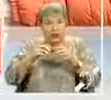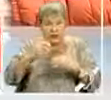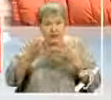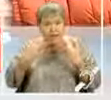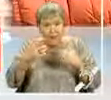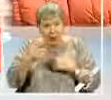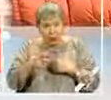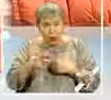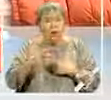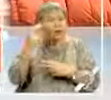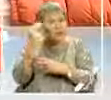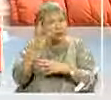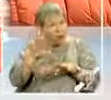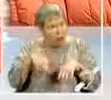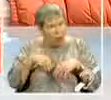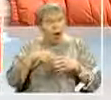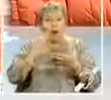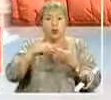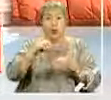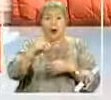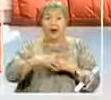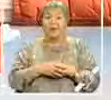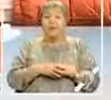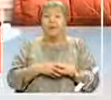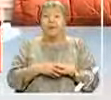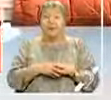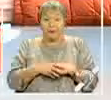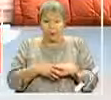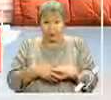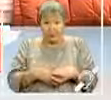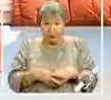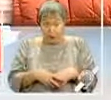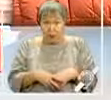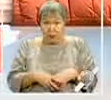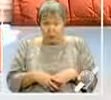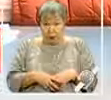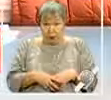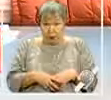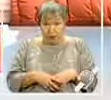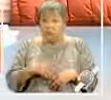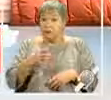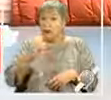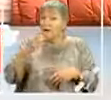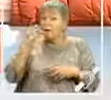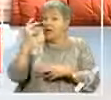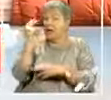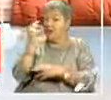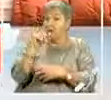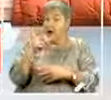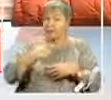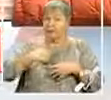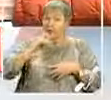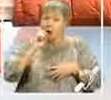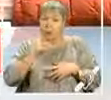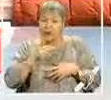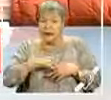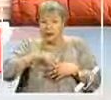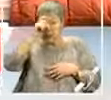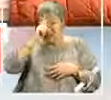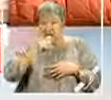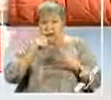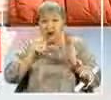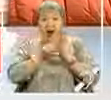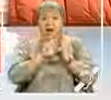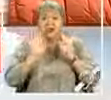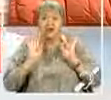în conținutul căruia are obligații în ceea ce privește respectarea legislației